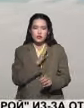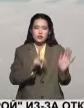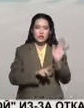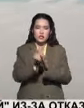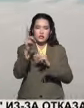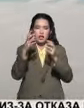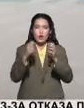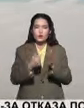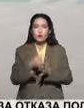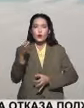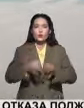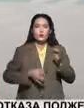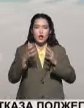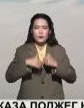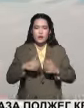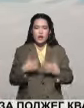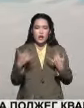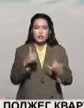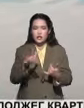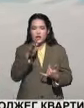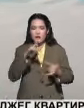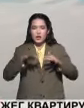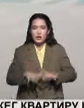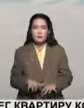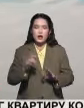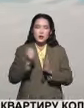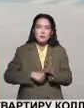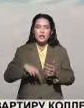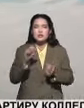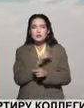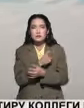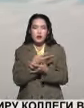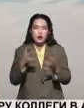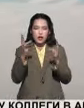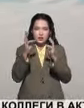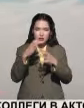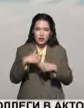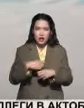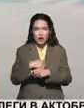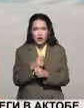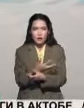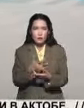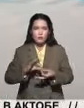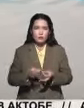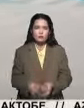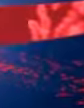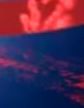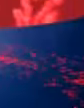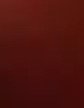досудебное расследование. В настоящее время для установления причины смерти проводятся все необходимые следственные мероприятия.